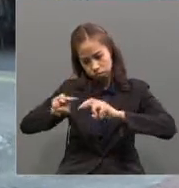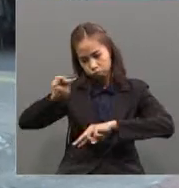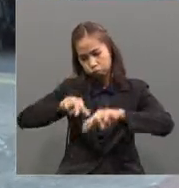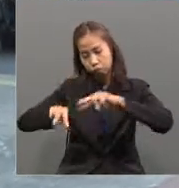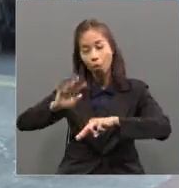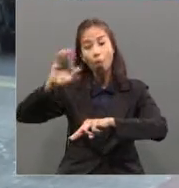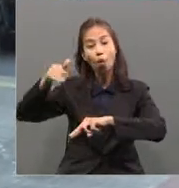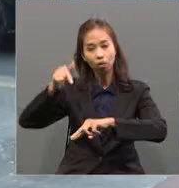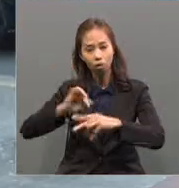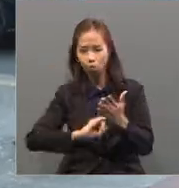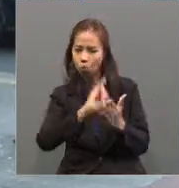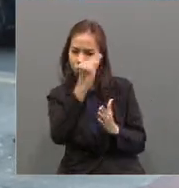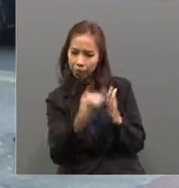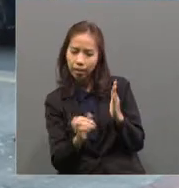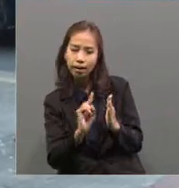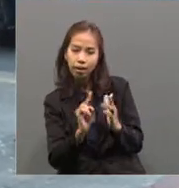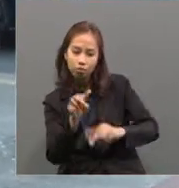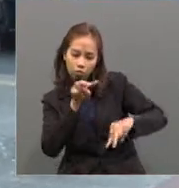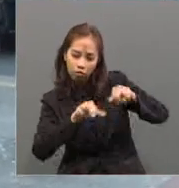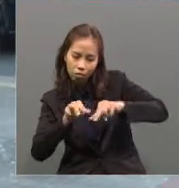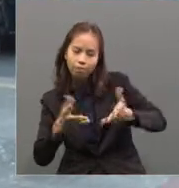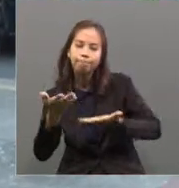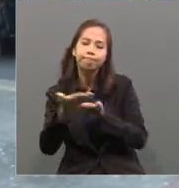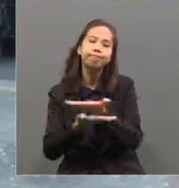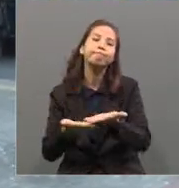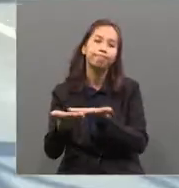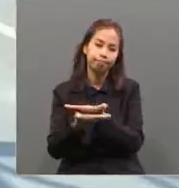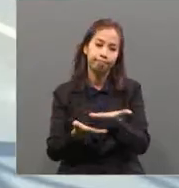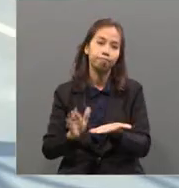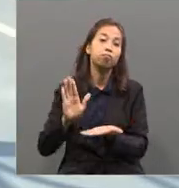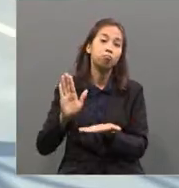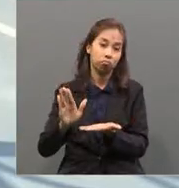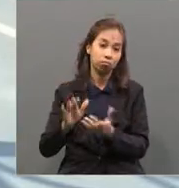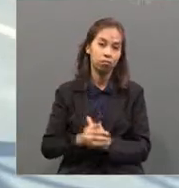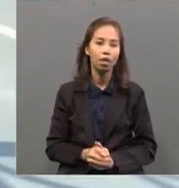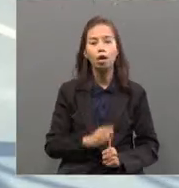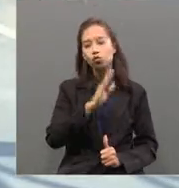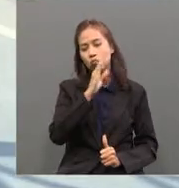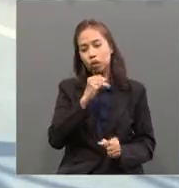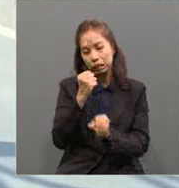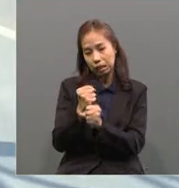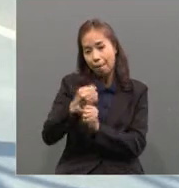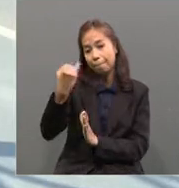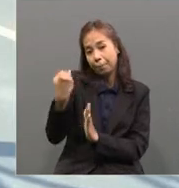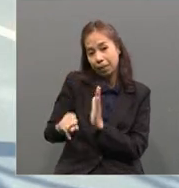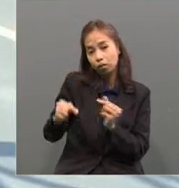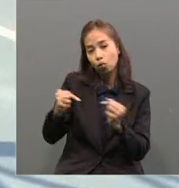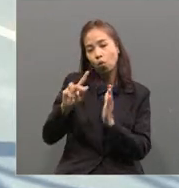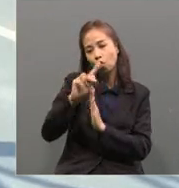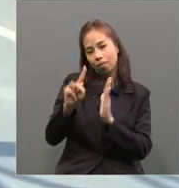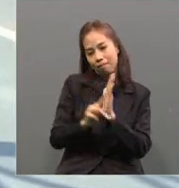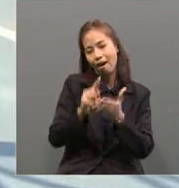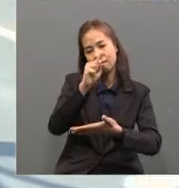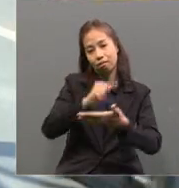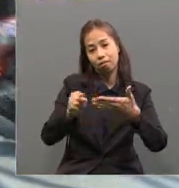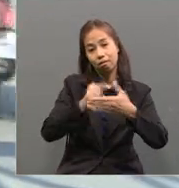ข่ายความผิดหรือไม่ทางนี้การพิจารณาของการกระทำความผิดพ.ร.ป.ว่าด้วยการเลือกตั้งและพรรคการเมืองกกต.